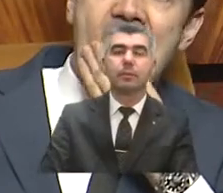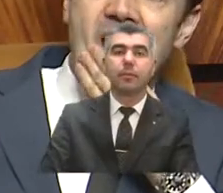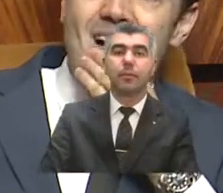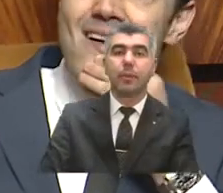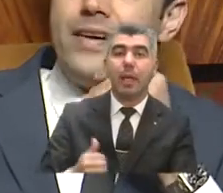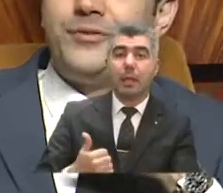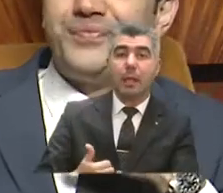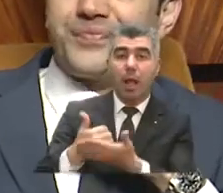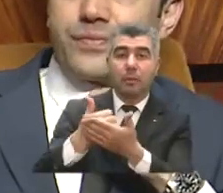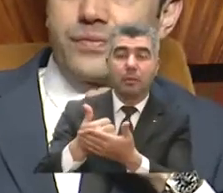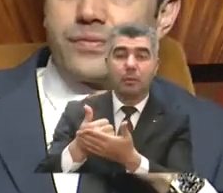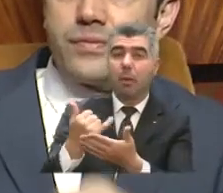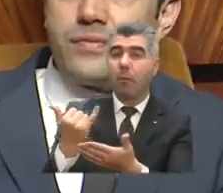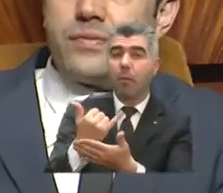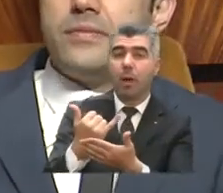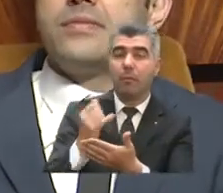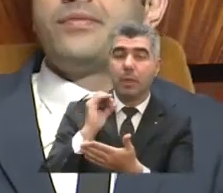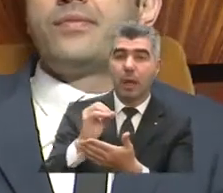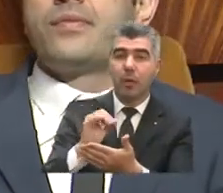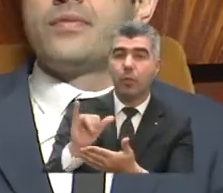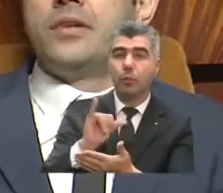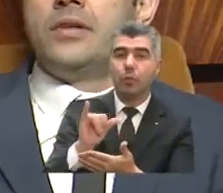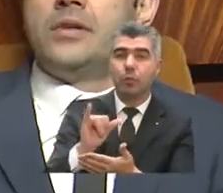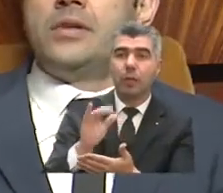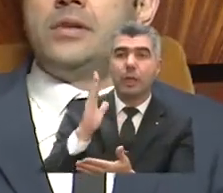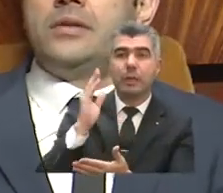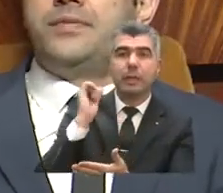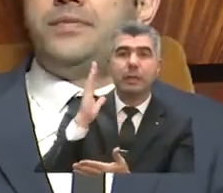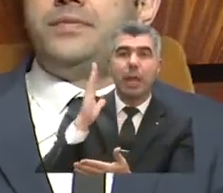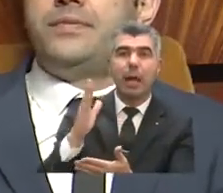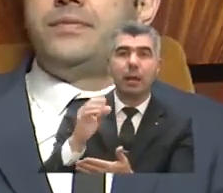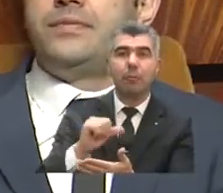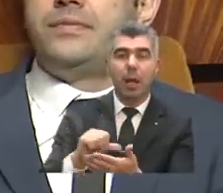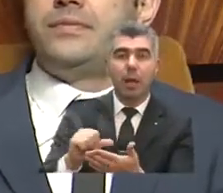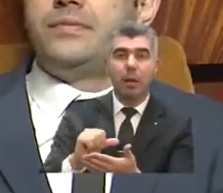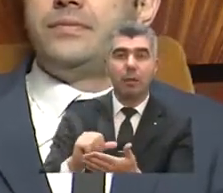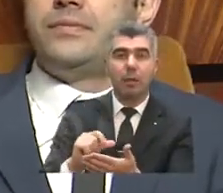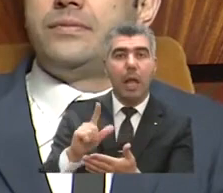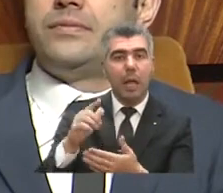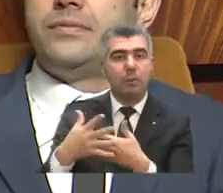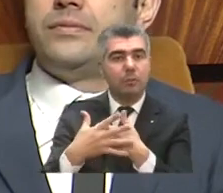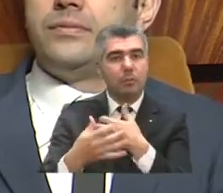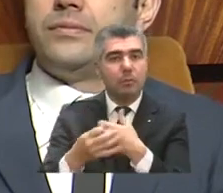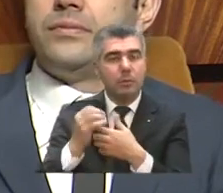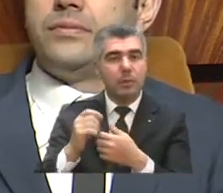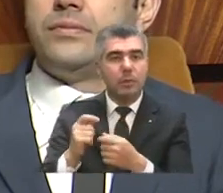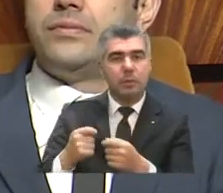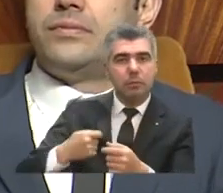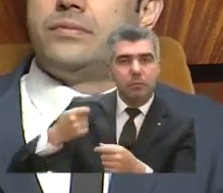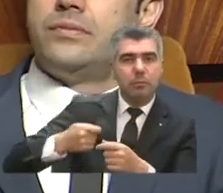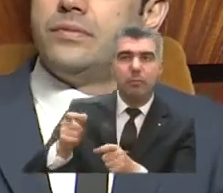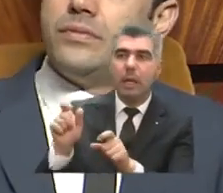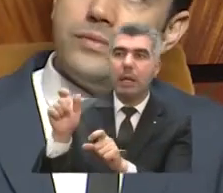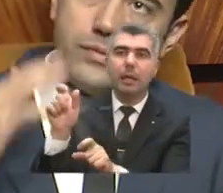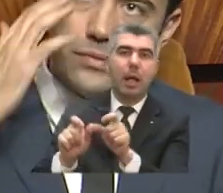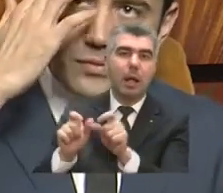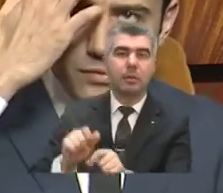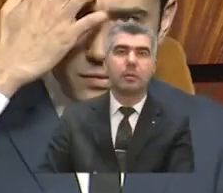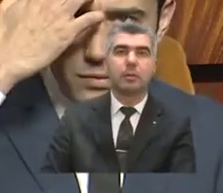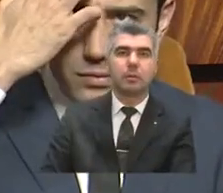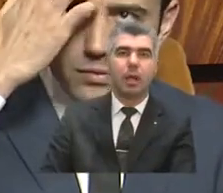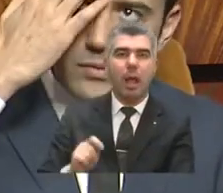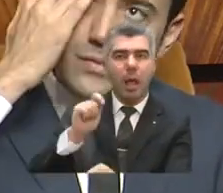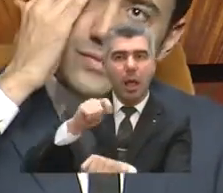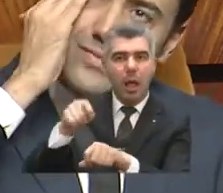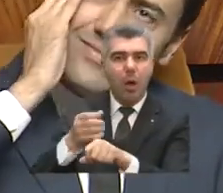هذه الانظمه جزء كبير منه جاي من الضرائب، جزء كبير منه جاي من الضرائب اللي كيخلصوها المواطنين